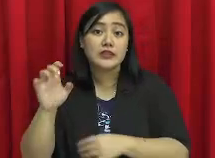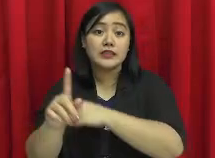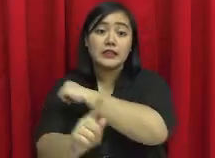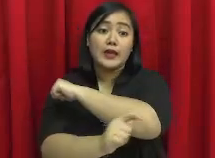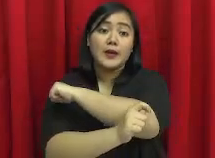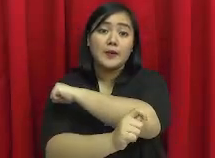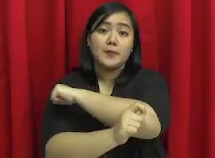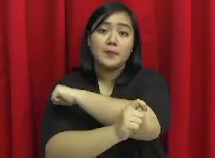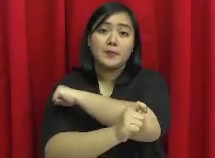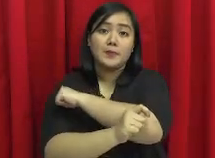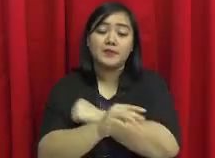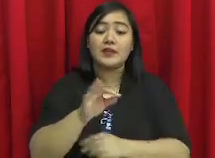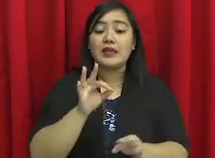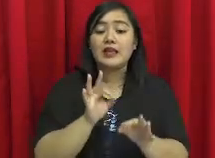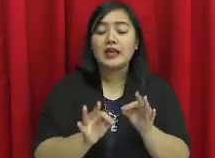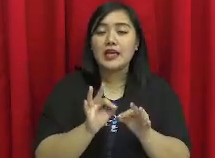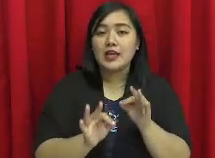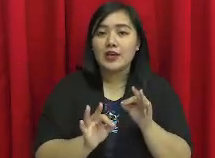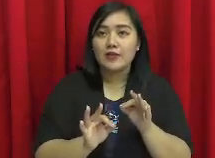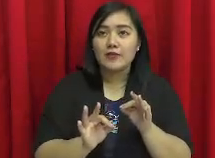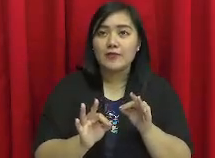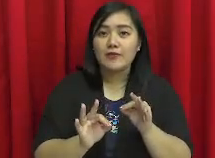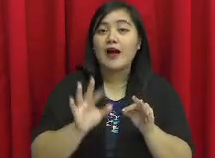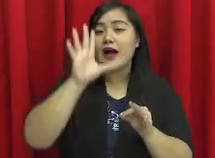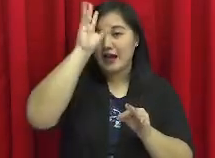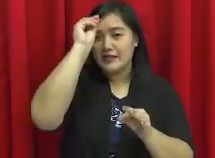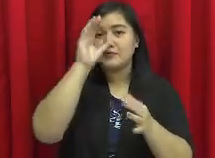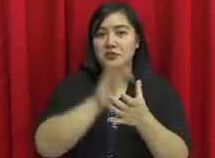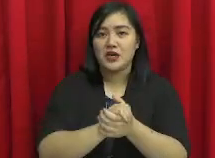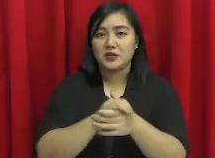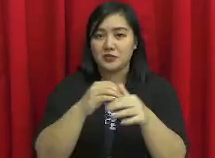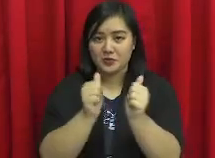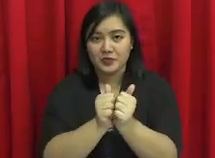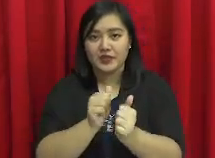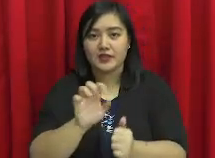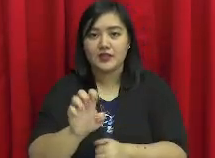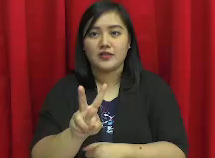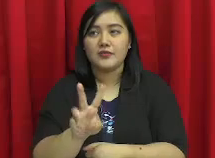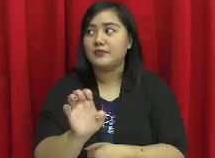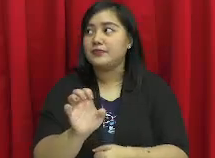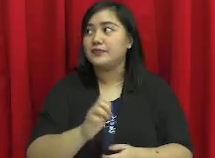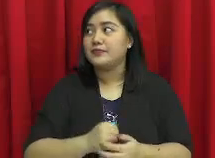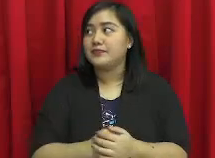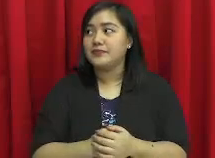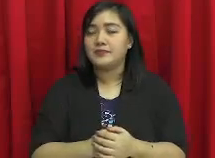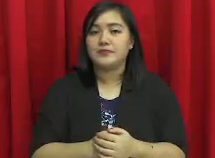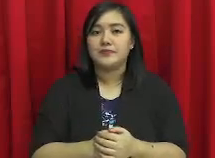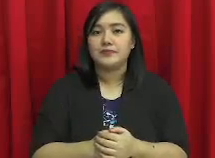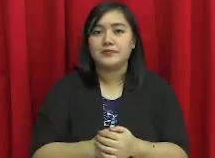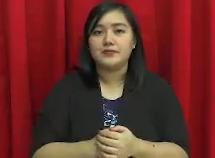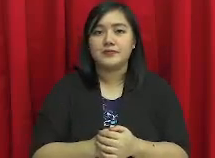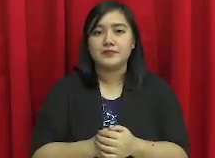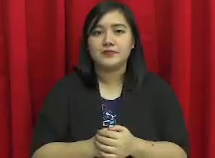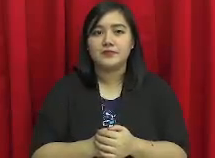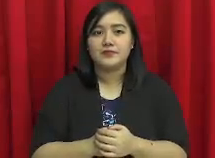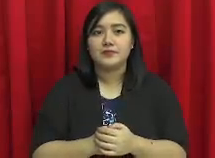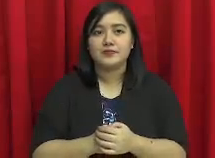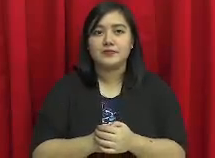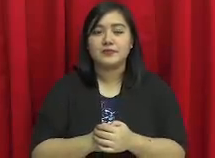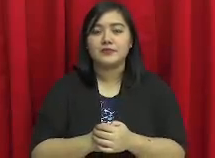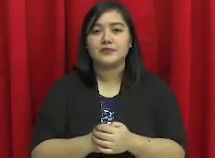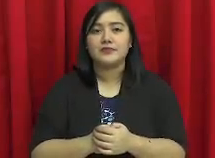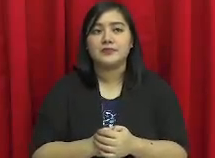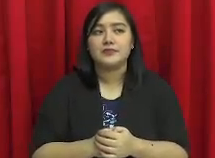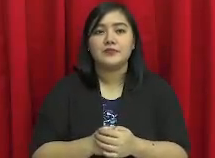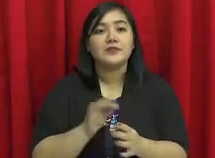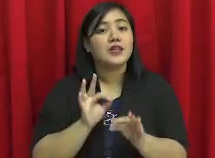tempted if the husband is there? Yon. Ah, yeah, di ba? Oh, wala, that's the main point. Tinay niyo ba, kung ano lang, kung palalawakin na